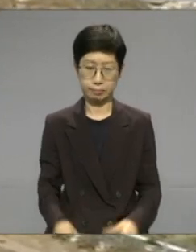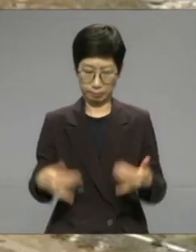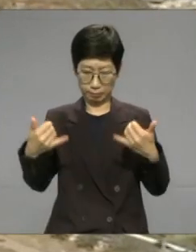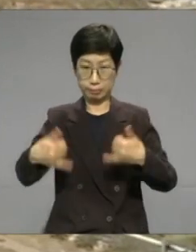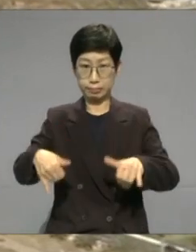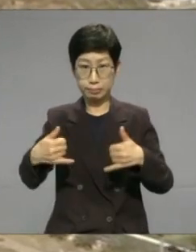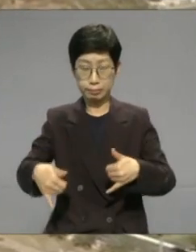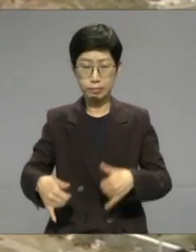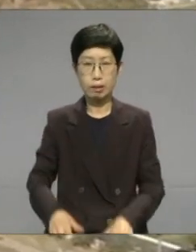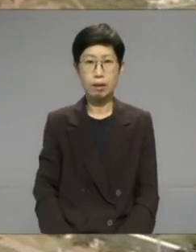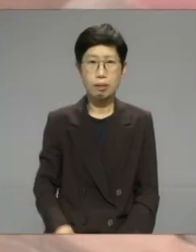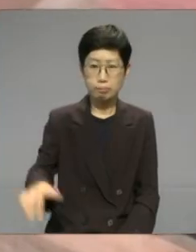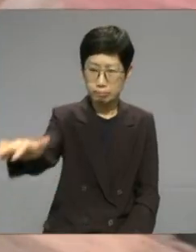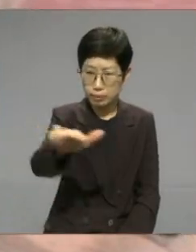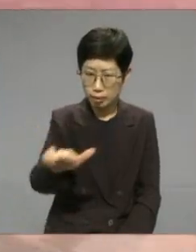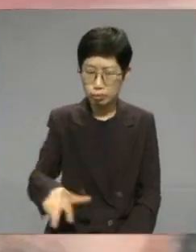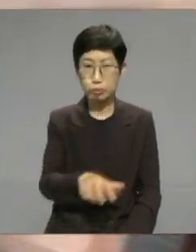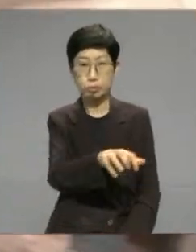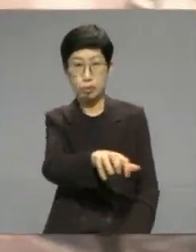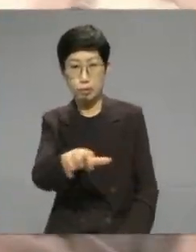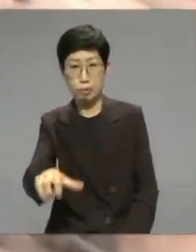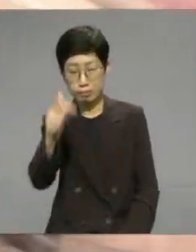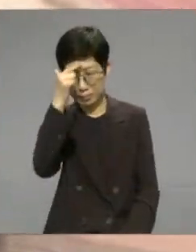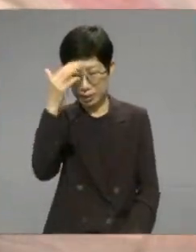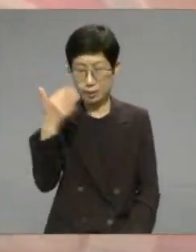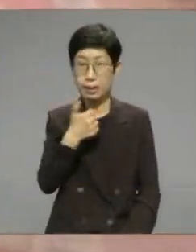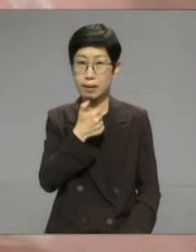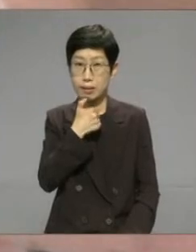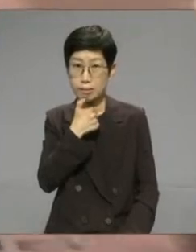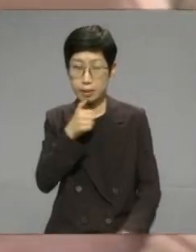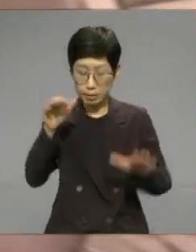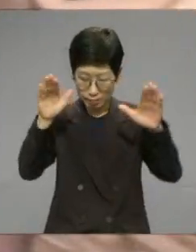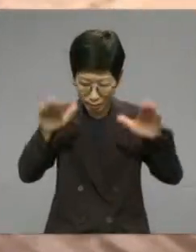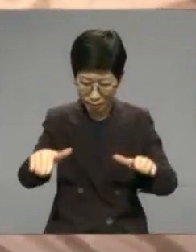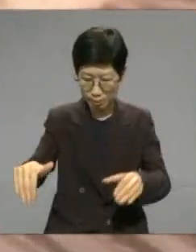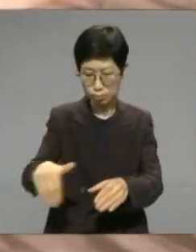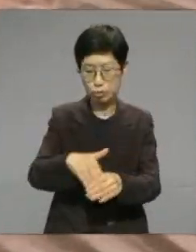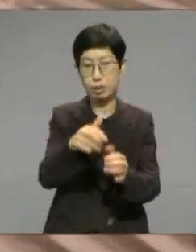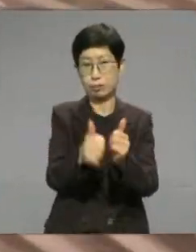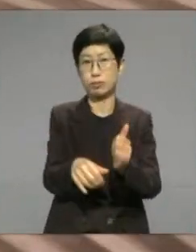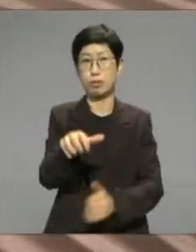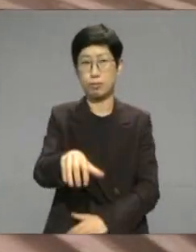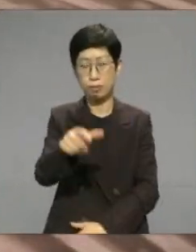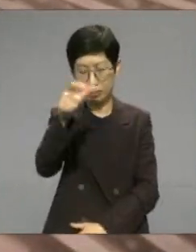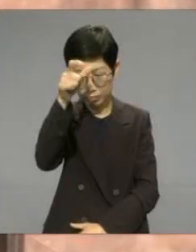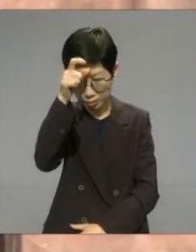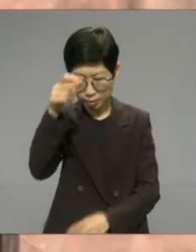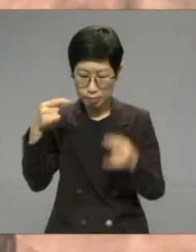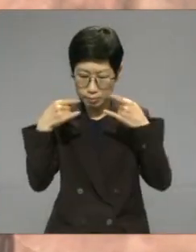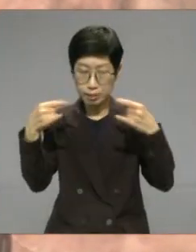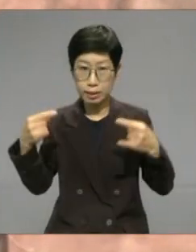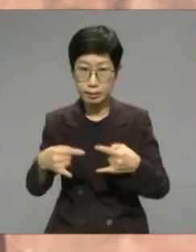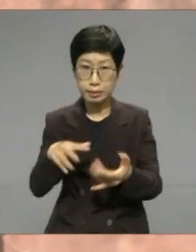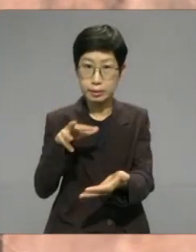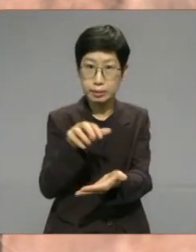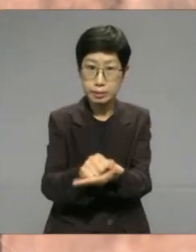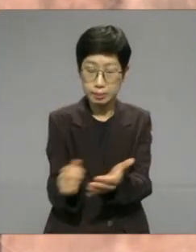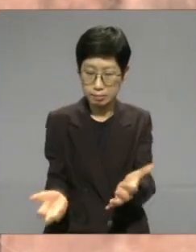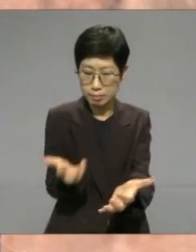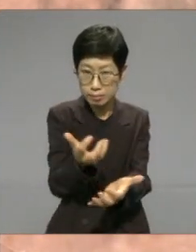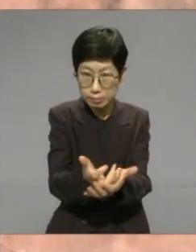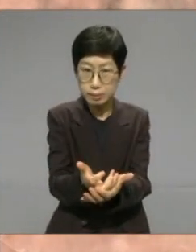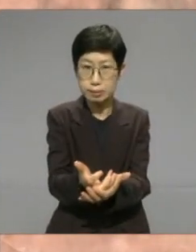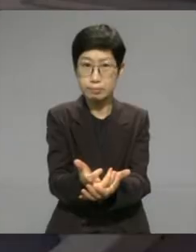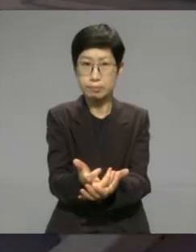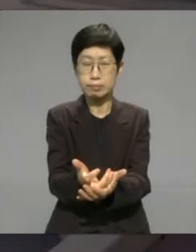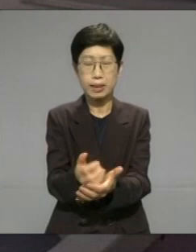알제리는 전국 각지의 고대 로마와 이슬람 문명 유적, 튀르키예와 프랑스 식민지 시대의 계획 도시